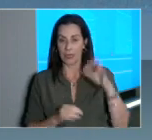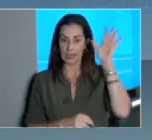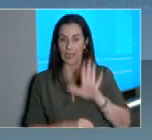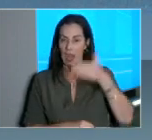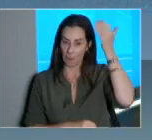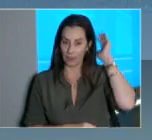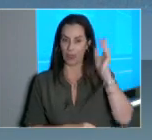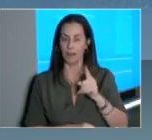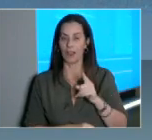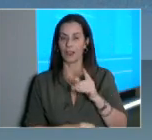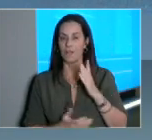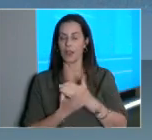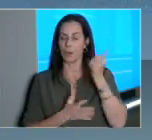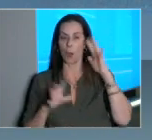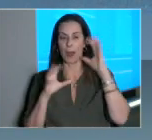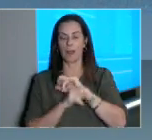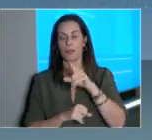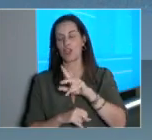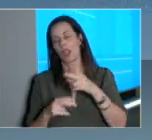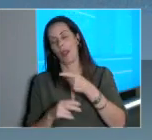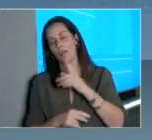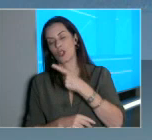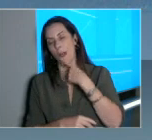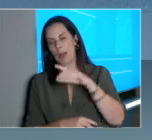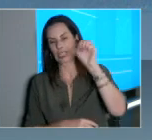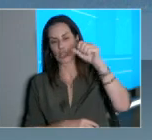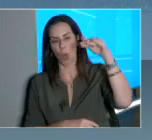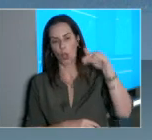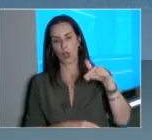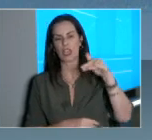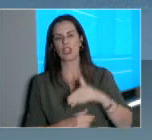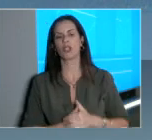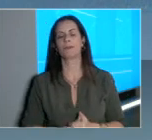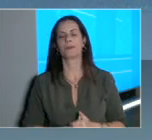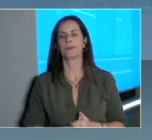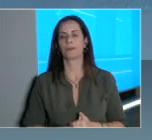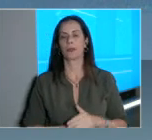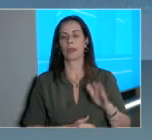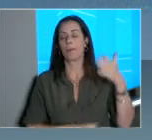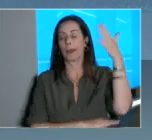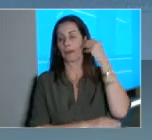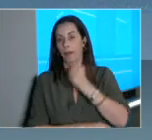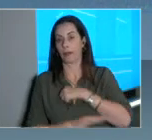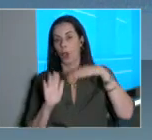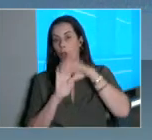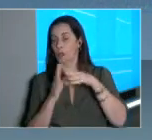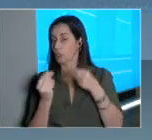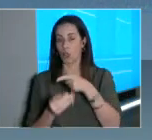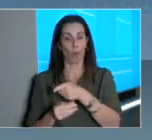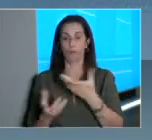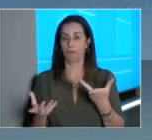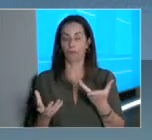של יאיר לפיד, אבל אתה יודע, כבר בלילה יצא לנו הסרטון אחר, סרטון של בצלאל סמוטריץ' עם מדינת הלכה, זה יכול טוב מאוד לשרת